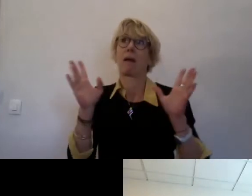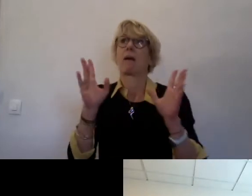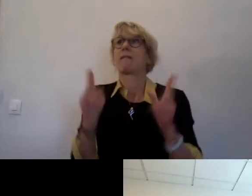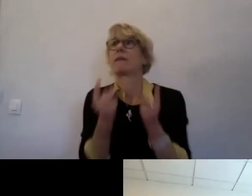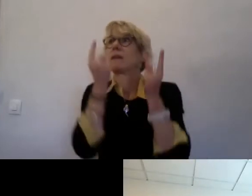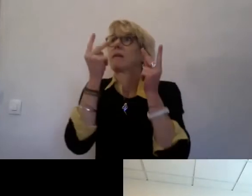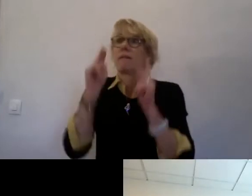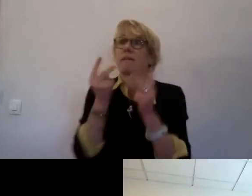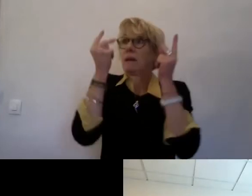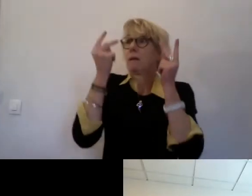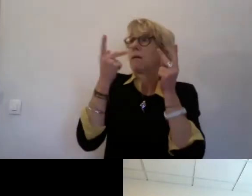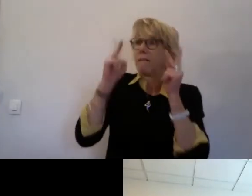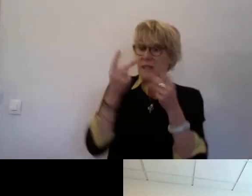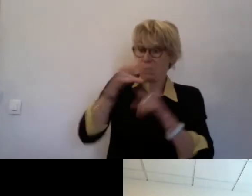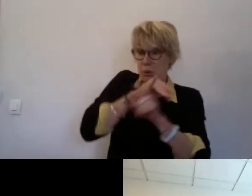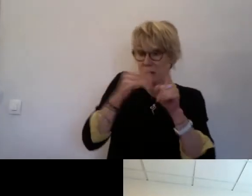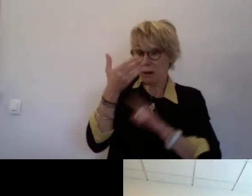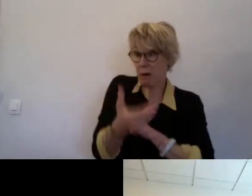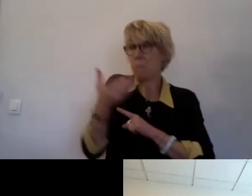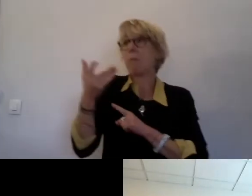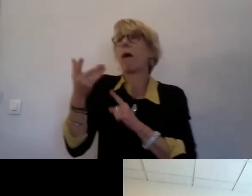partage entre nous tous, de retrouver